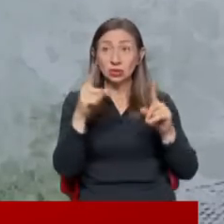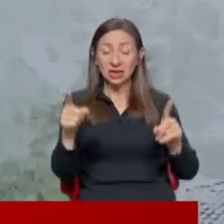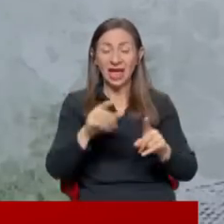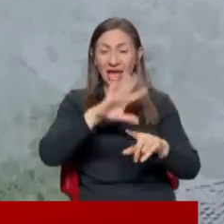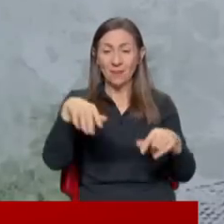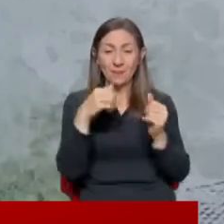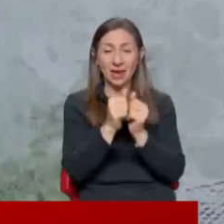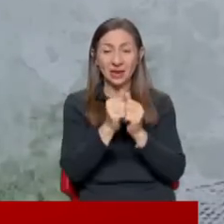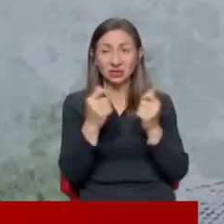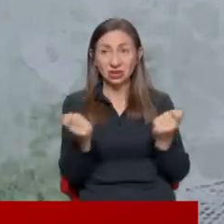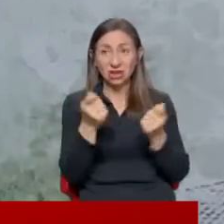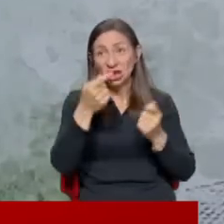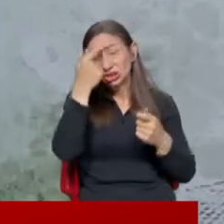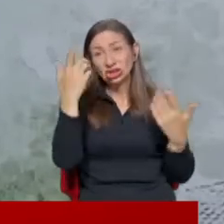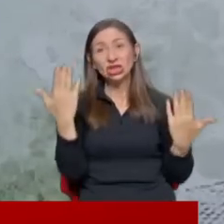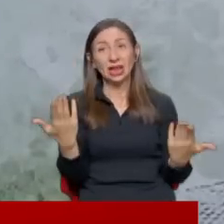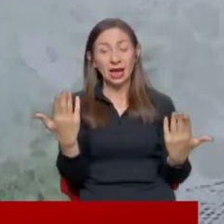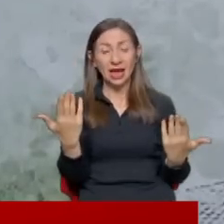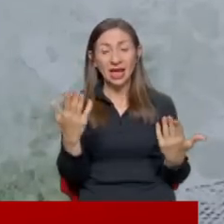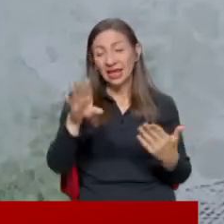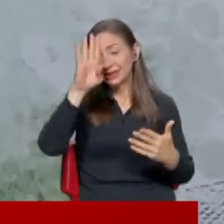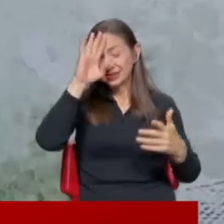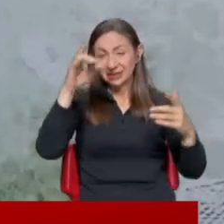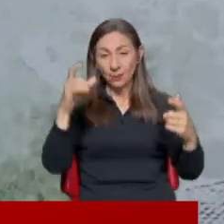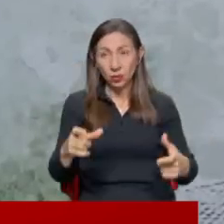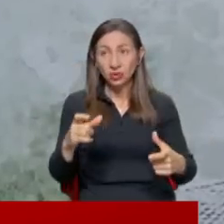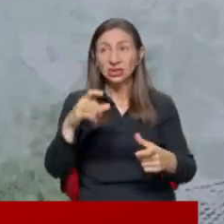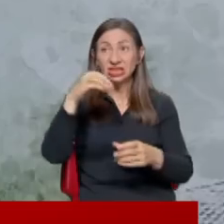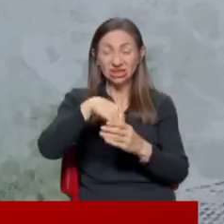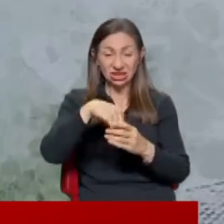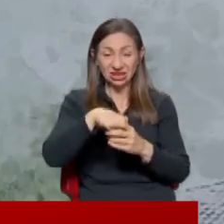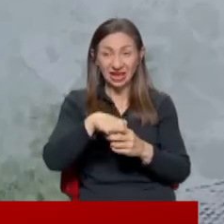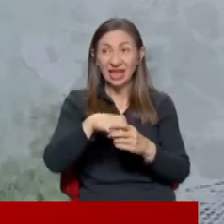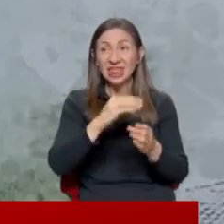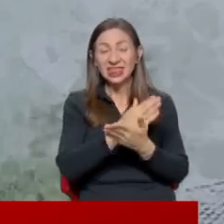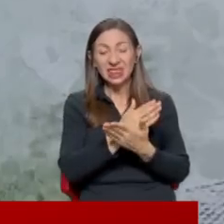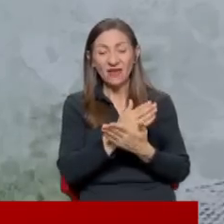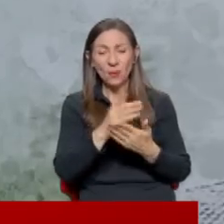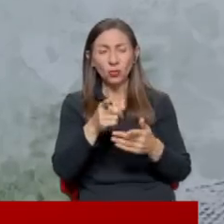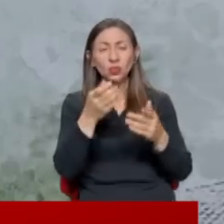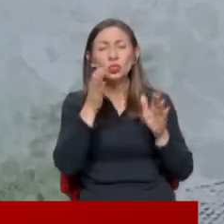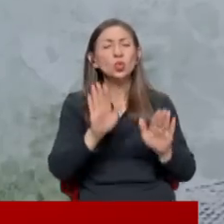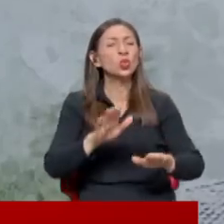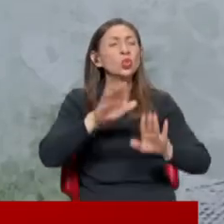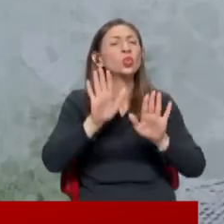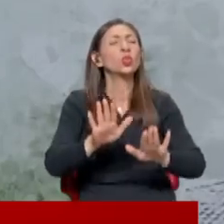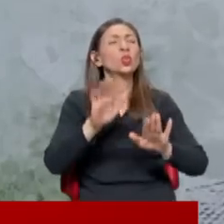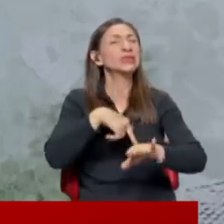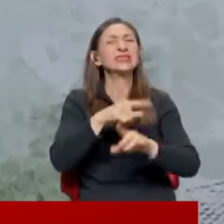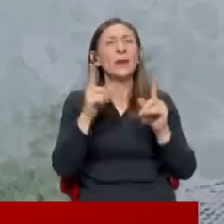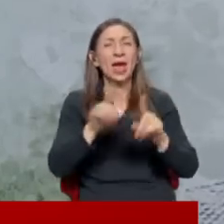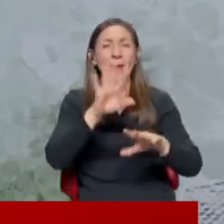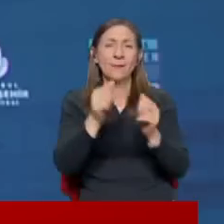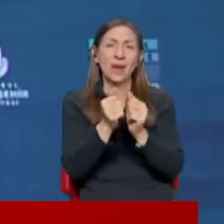hep birlikte çalışarak inşallah İstanbul'u İçinde sürüklendiği bu fetret devrinden hep